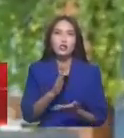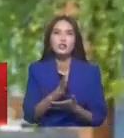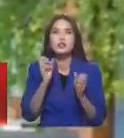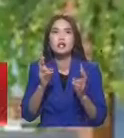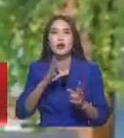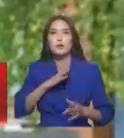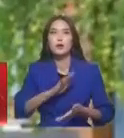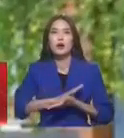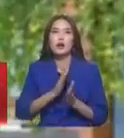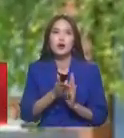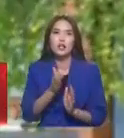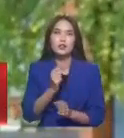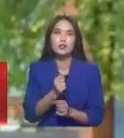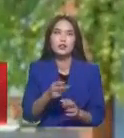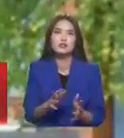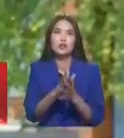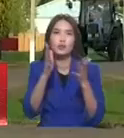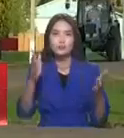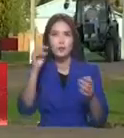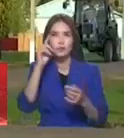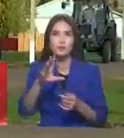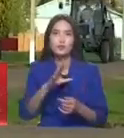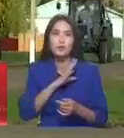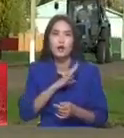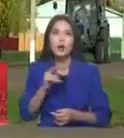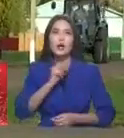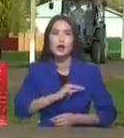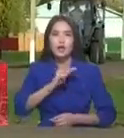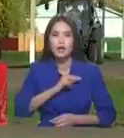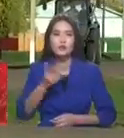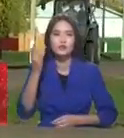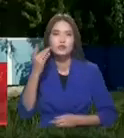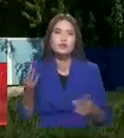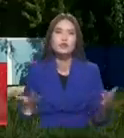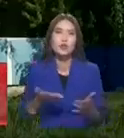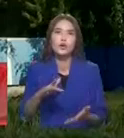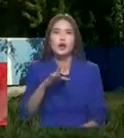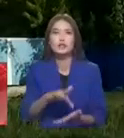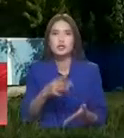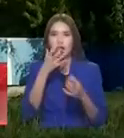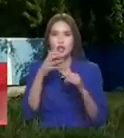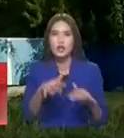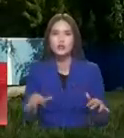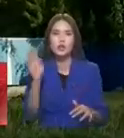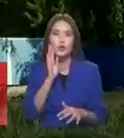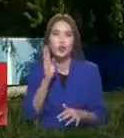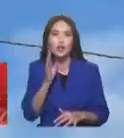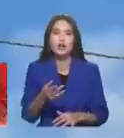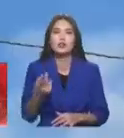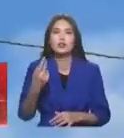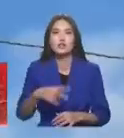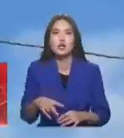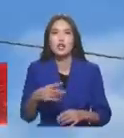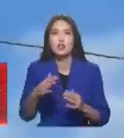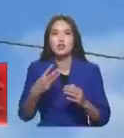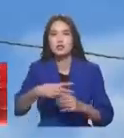местном уровне делают там небольшие подъемные безвозвратные. Работает в Заградовке две котельные. Центральное отопление и вода есть в 149 домах. На